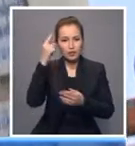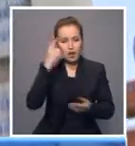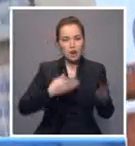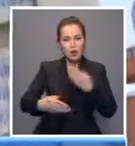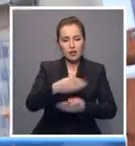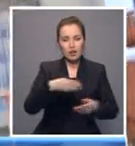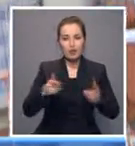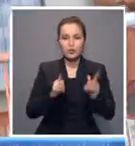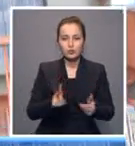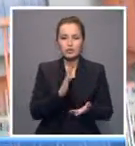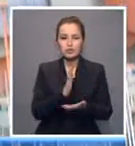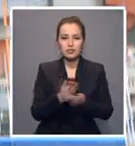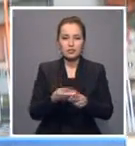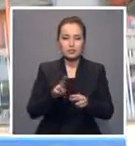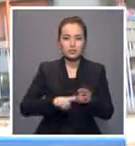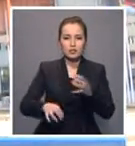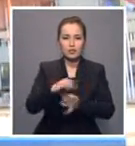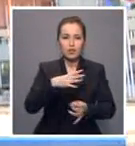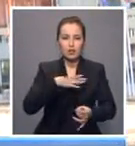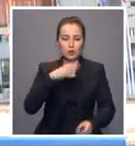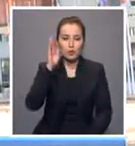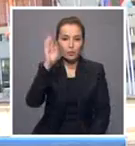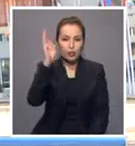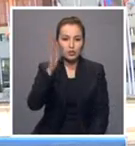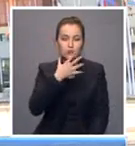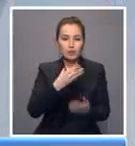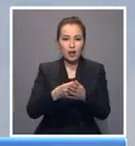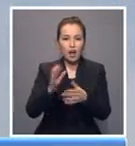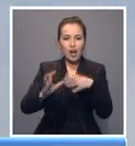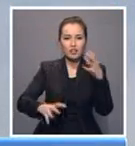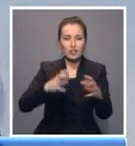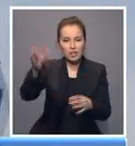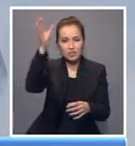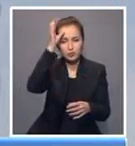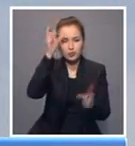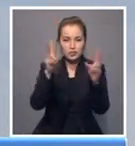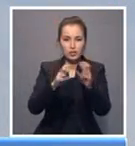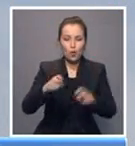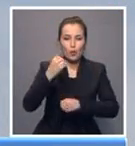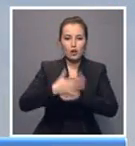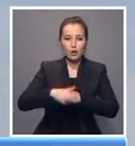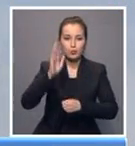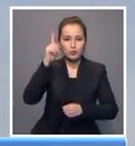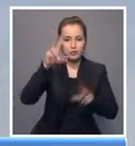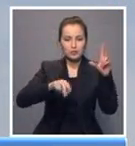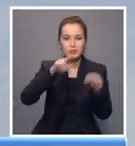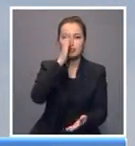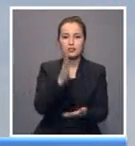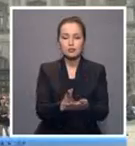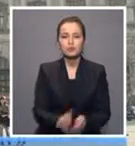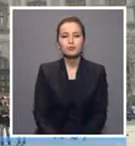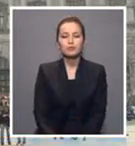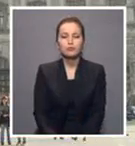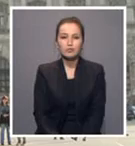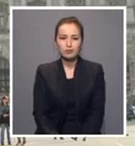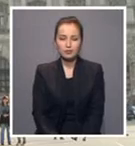органдар академиясының басшылығы өңірлік хаб болашақта халықаралық ғылыми зерттеу орталығына айналатынына үмітті. Нұрсұлу Қасым,